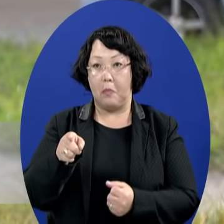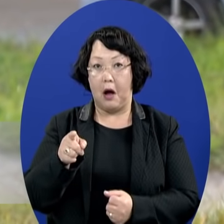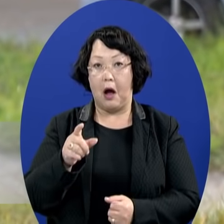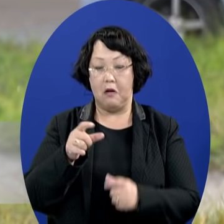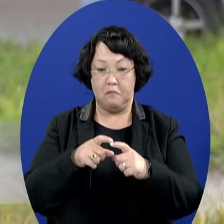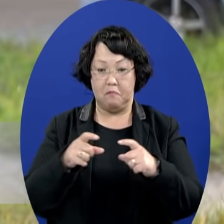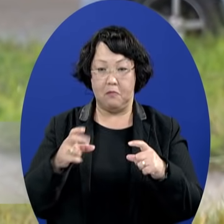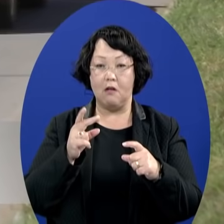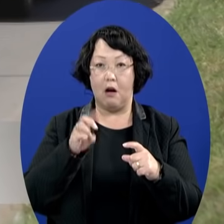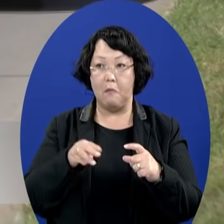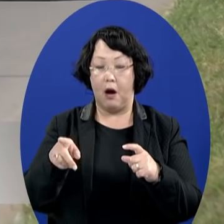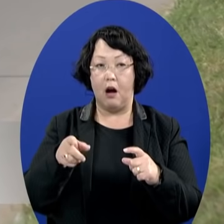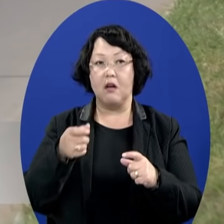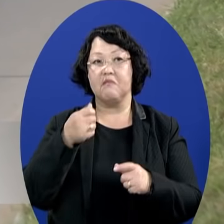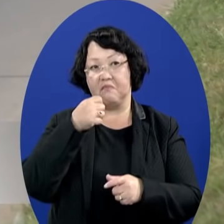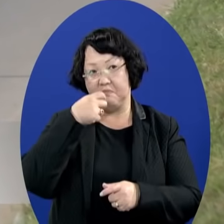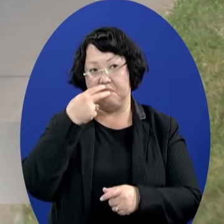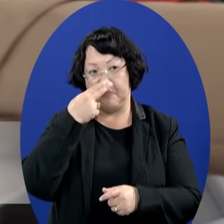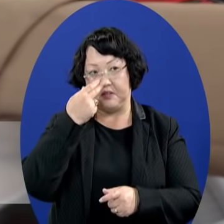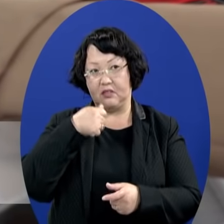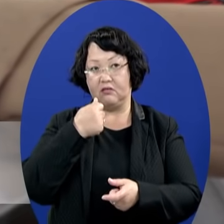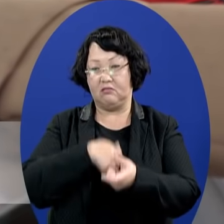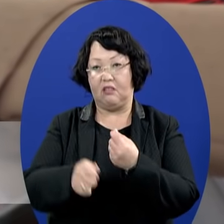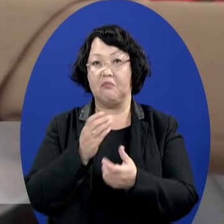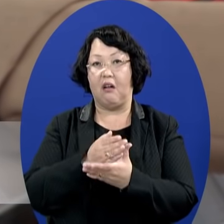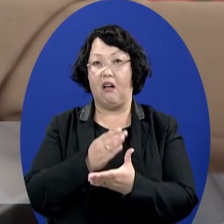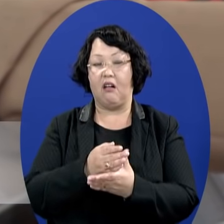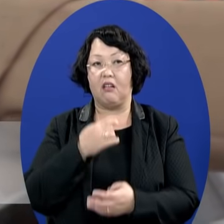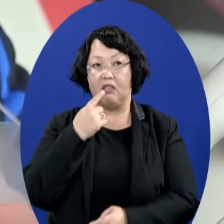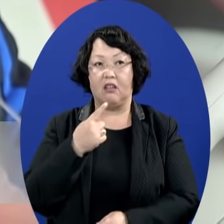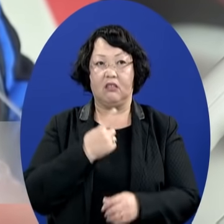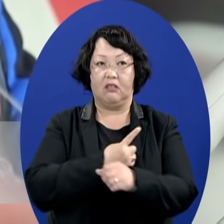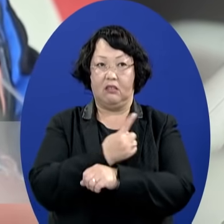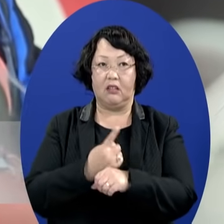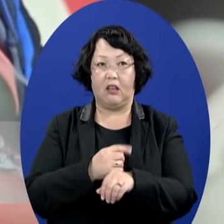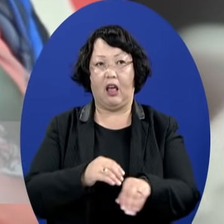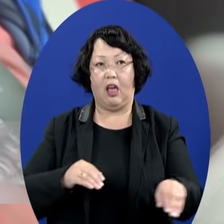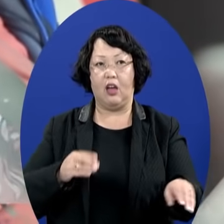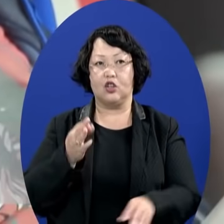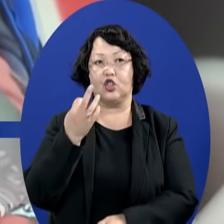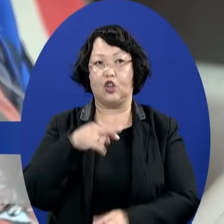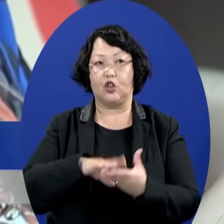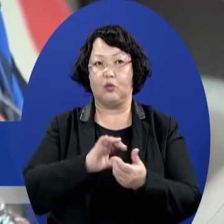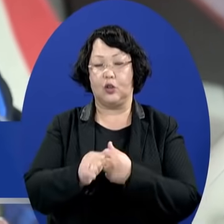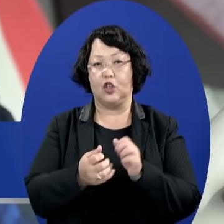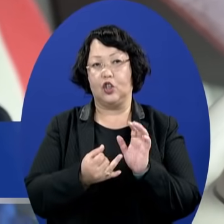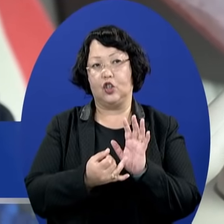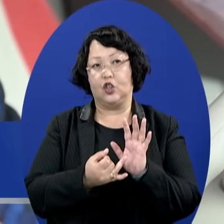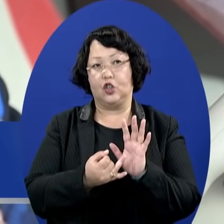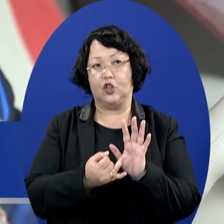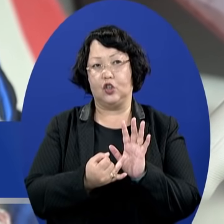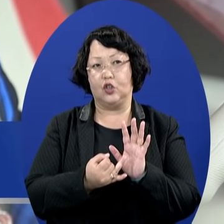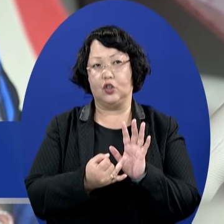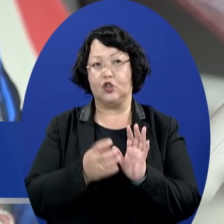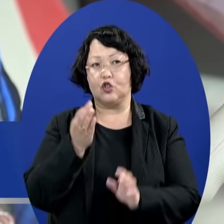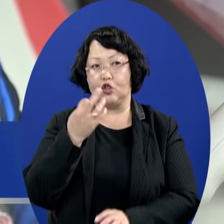гэсэн ийм мэдээллийг өгч байна. Би ямар ч байсан 90 цаг гараа очрол. Содын салбар 92-таа зөвхөн гэрээ юу сод